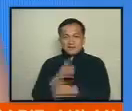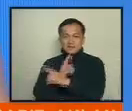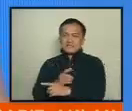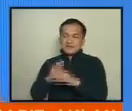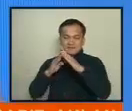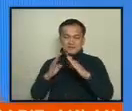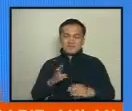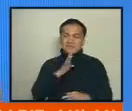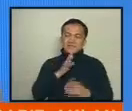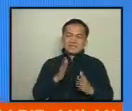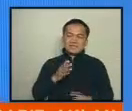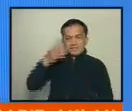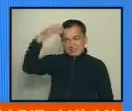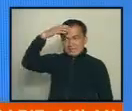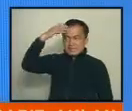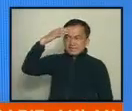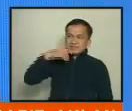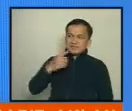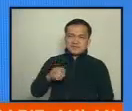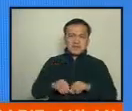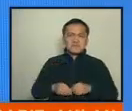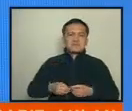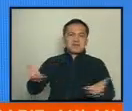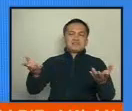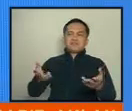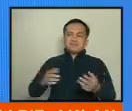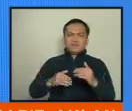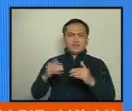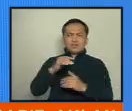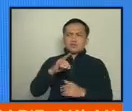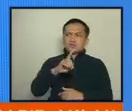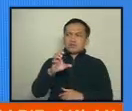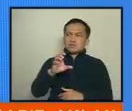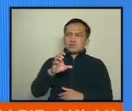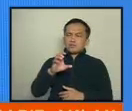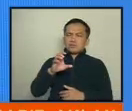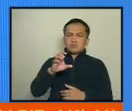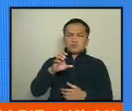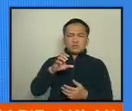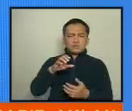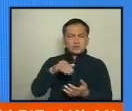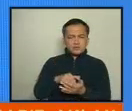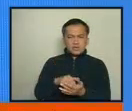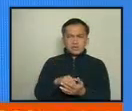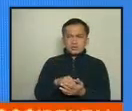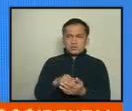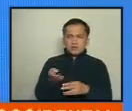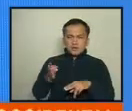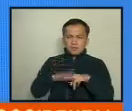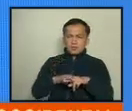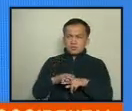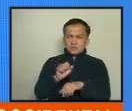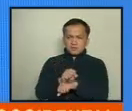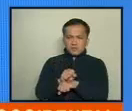Dumepensa si House Speaker Alan Peter Cayetano sa pamimigay ng higit 100,000 pisong bonus sa mga empleyado